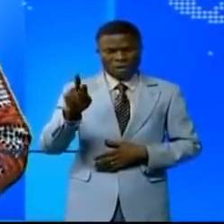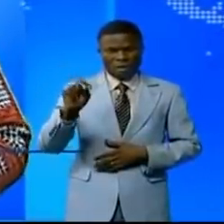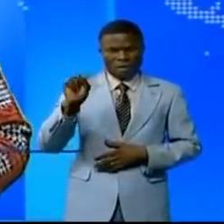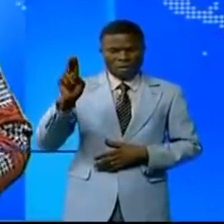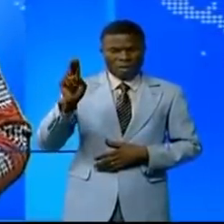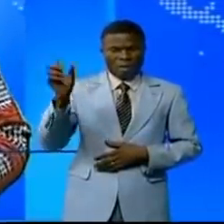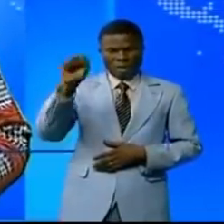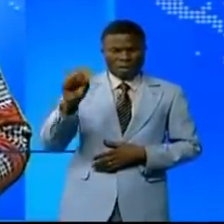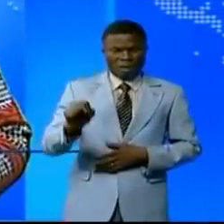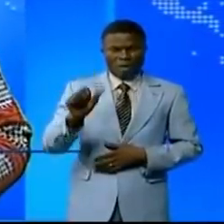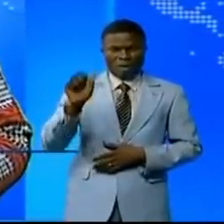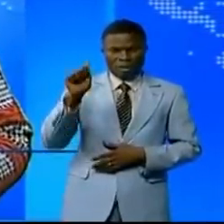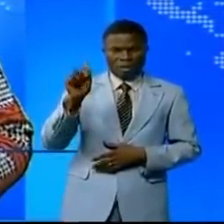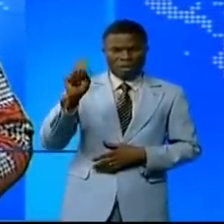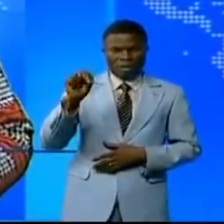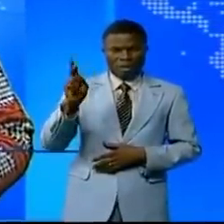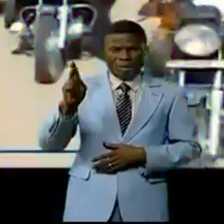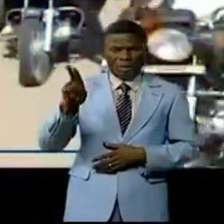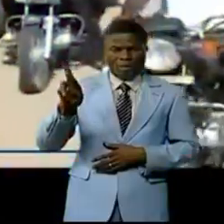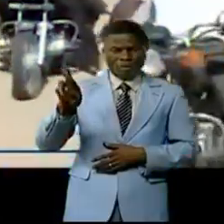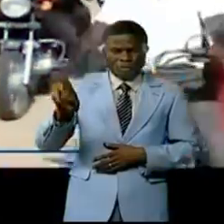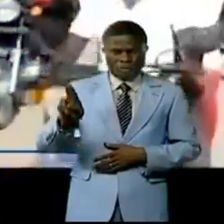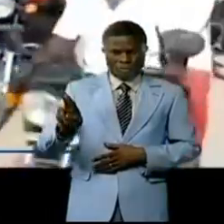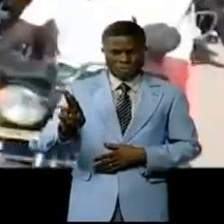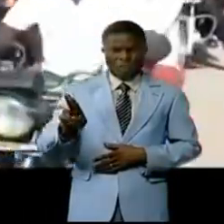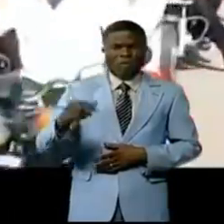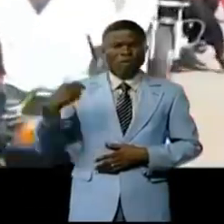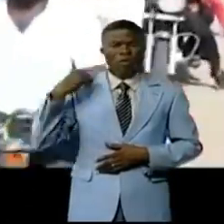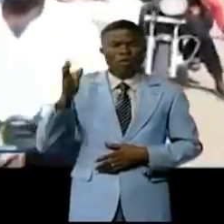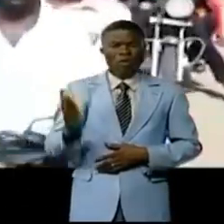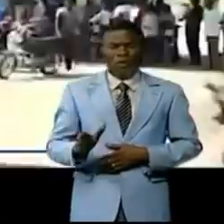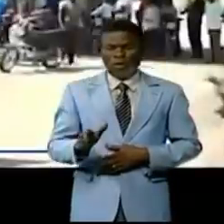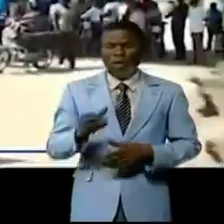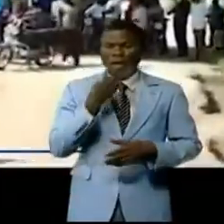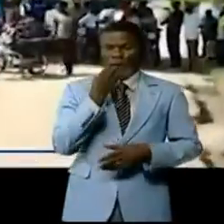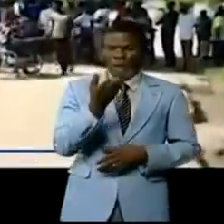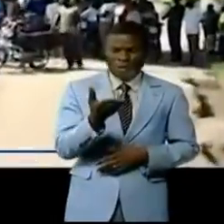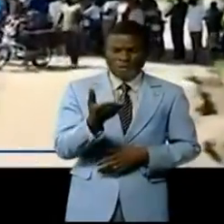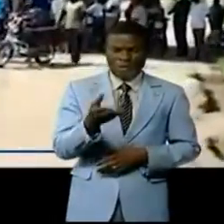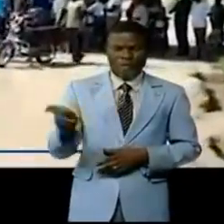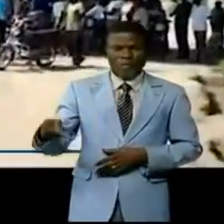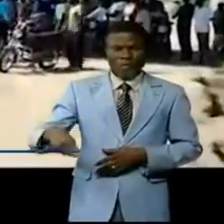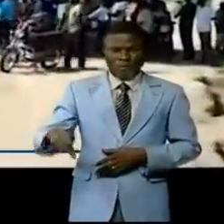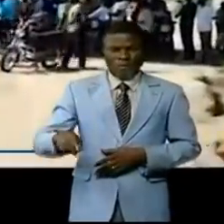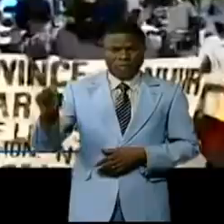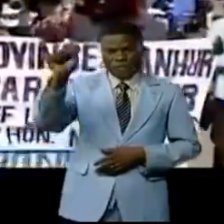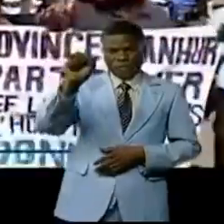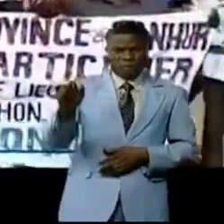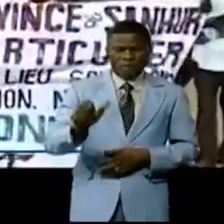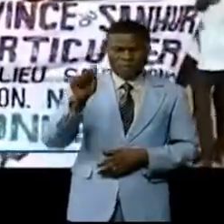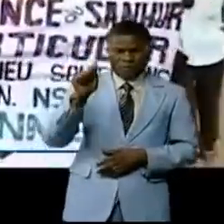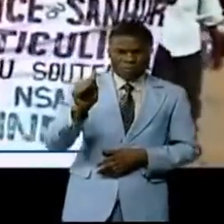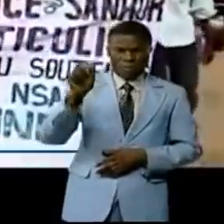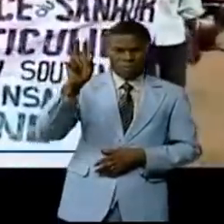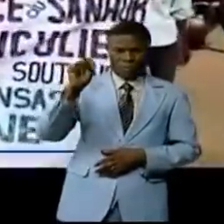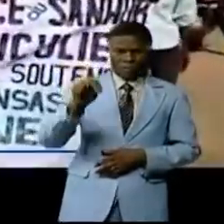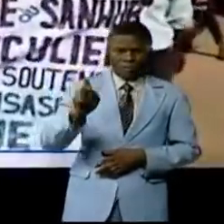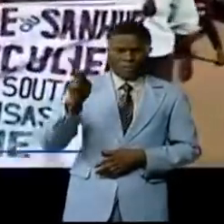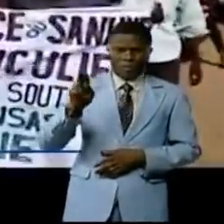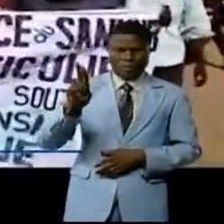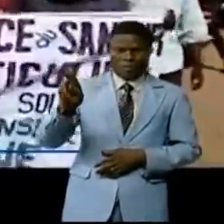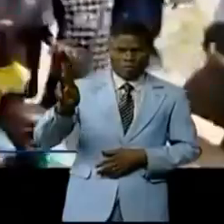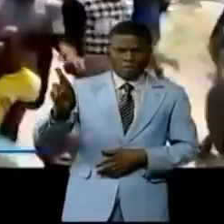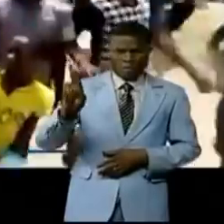Lusambo. Des nouveaux gouverneurs. C'est le cas notamment de la province du Sankourou qui est née du